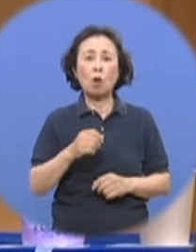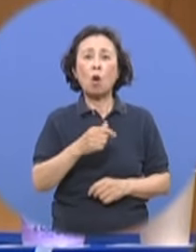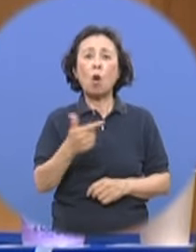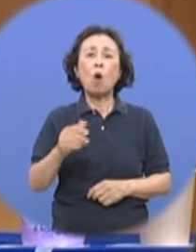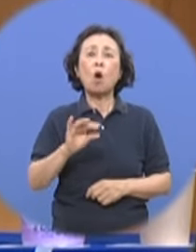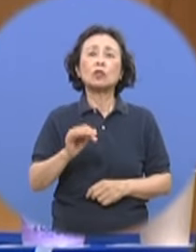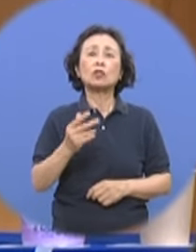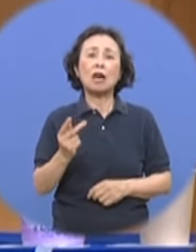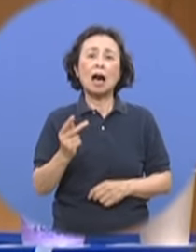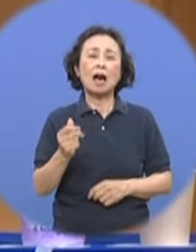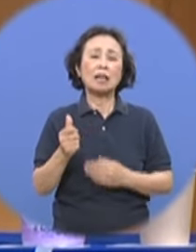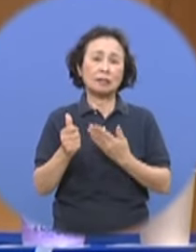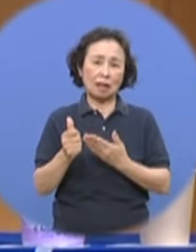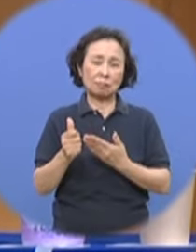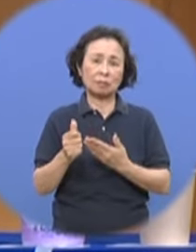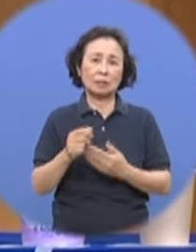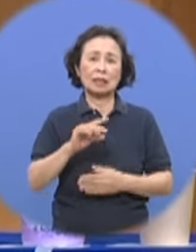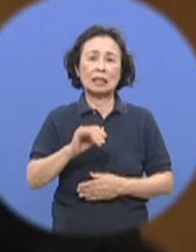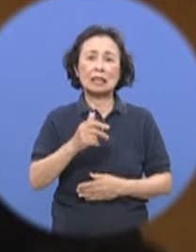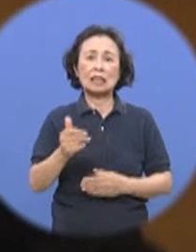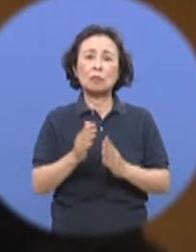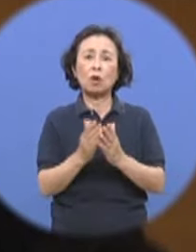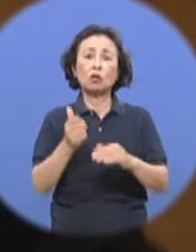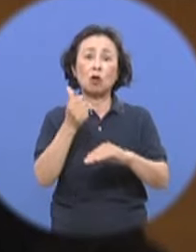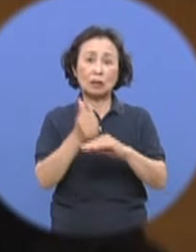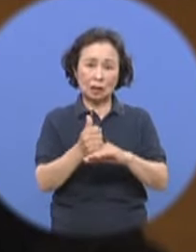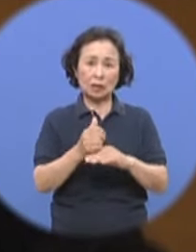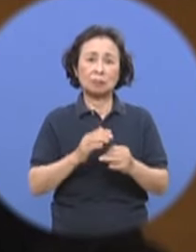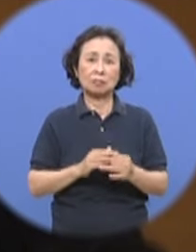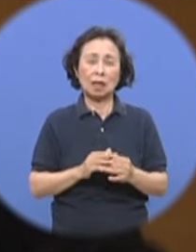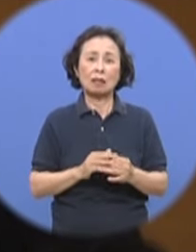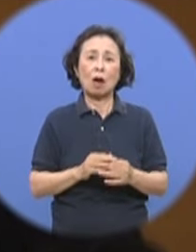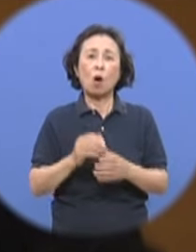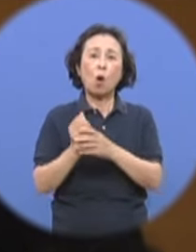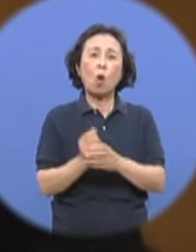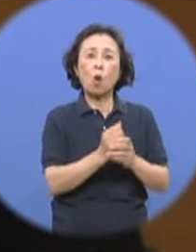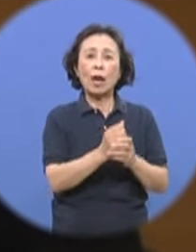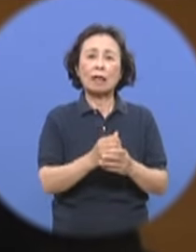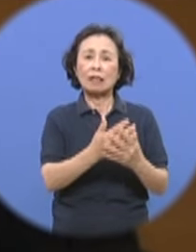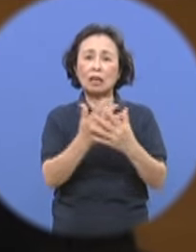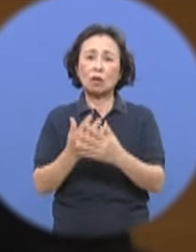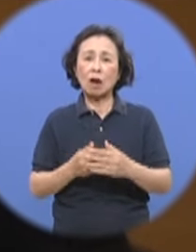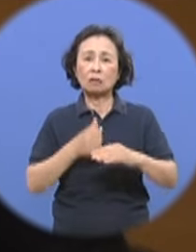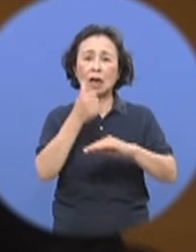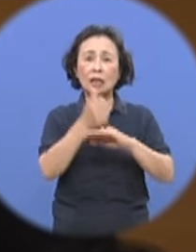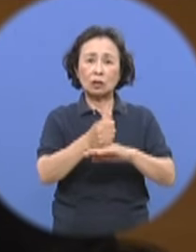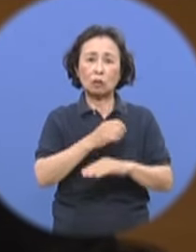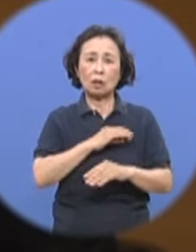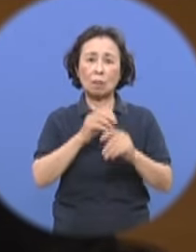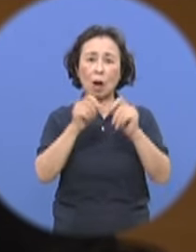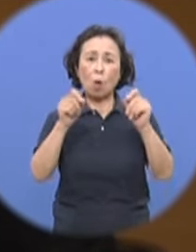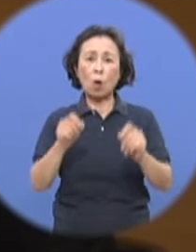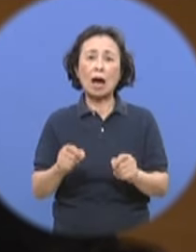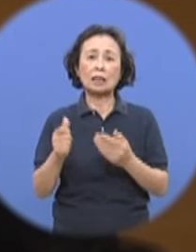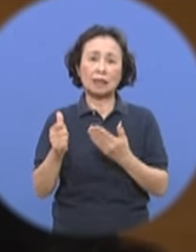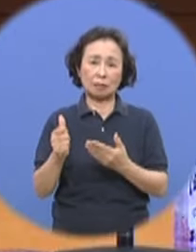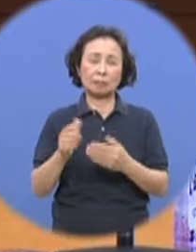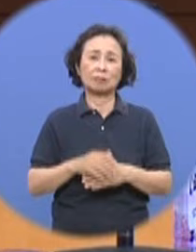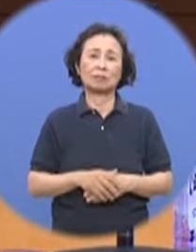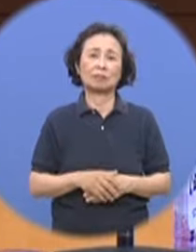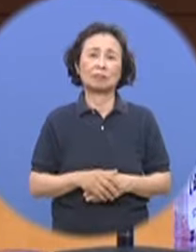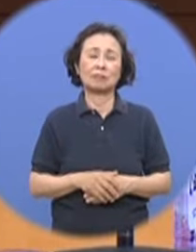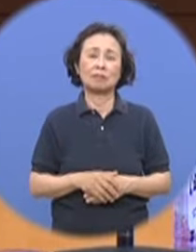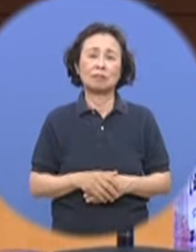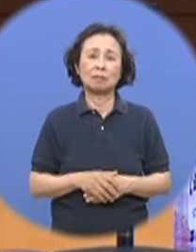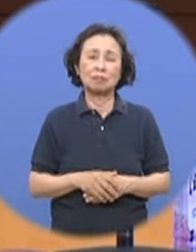岸本知事、和歌山県子ども食堂応援ネットワーク会長の岡哲司さんです。基調講演